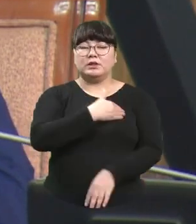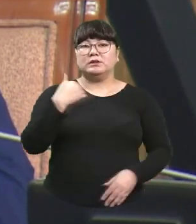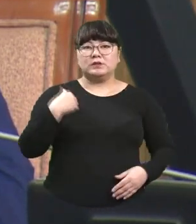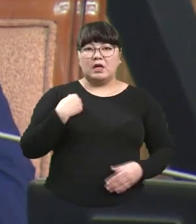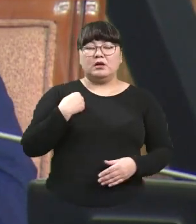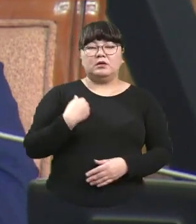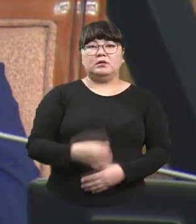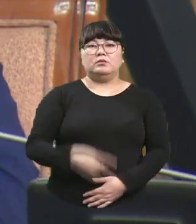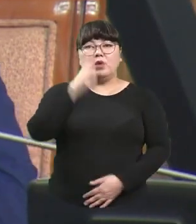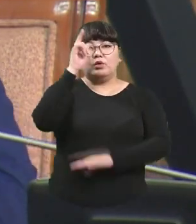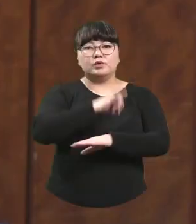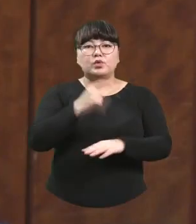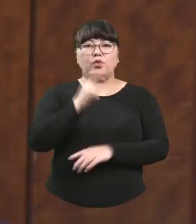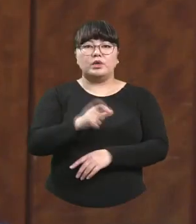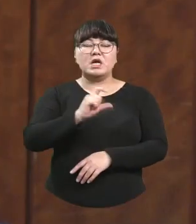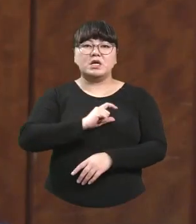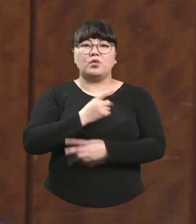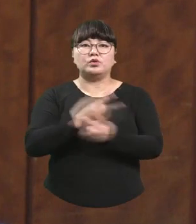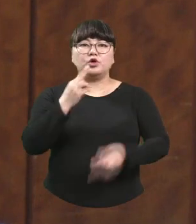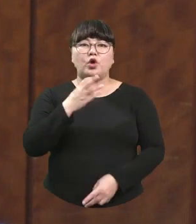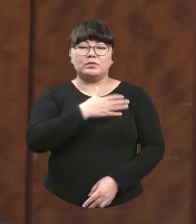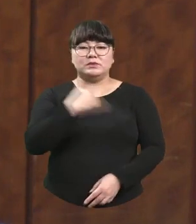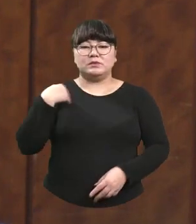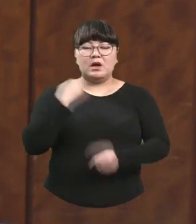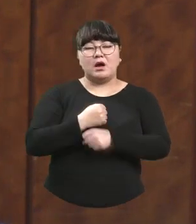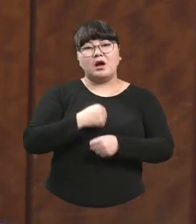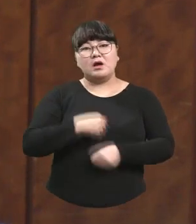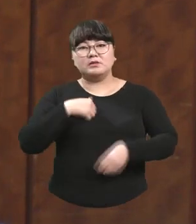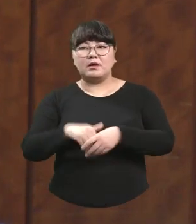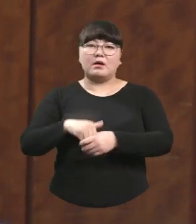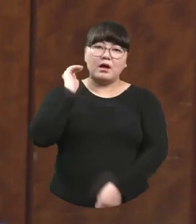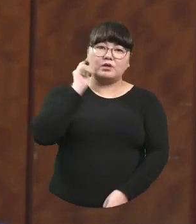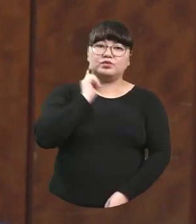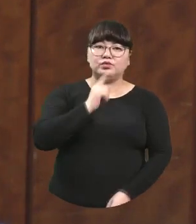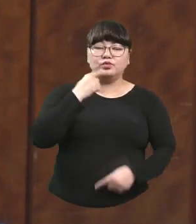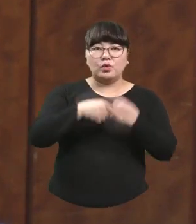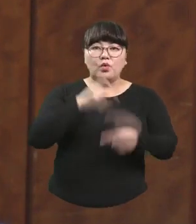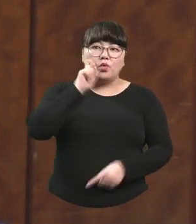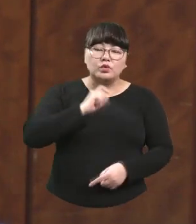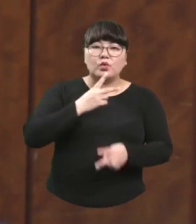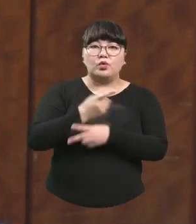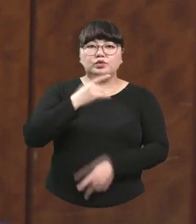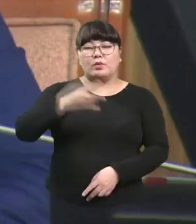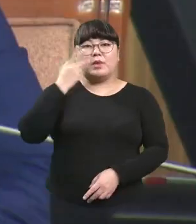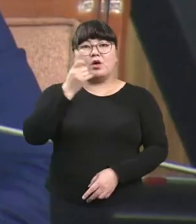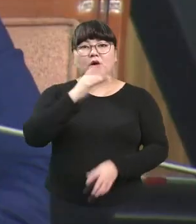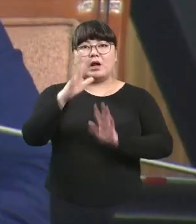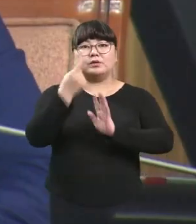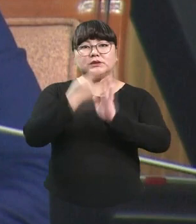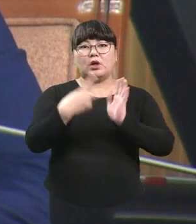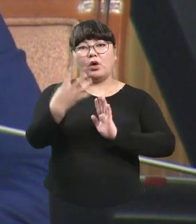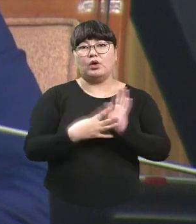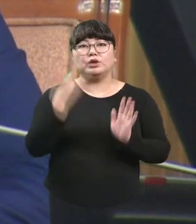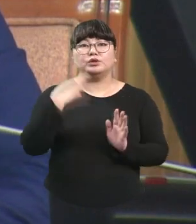хурлын дарагт ирүүлсэн Монгол Улсын хүний эрхийн үндэсний комиссийн дарганы албан тушаалаас чөлөөлөгдөх хүсэлтийг хууль зүйн байнгын хор 11